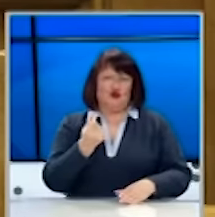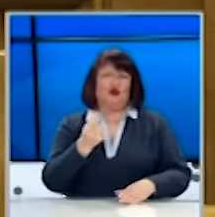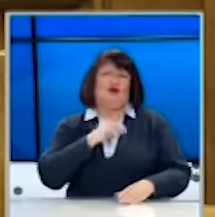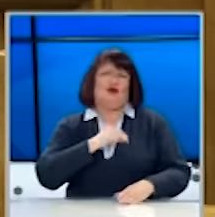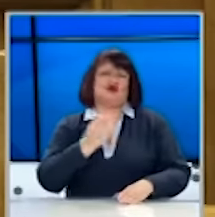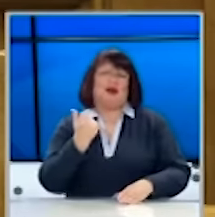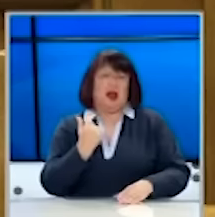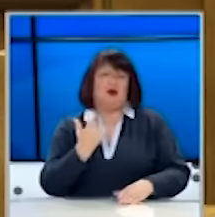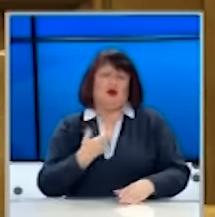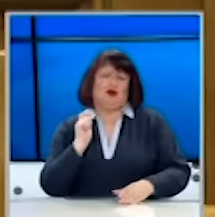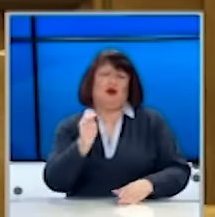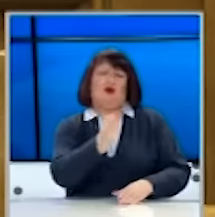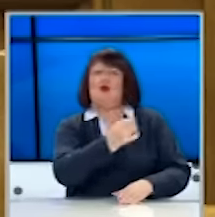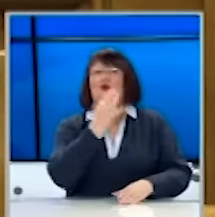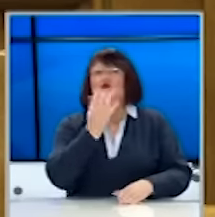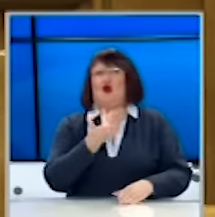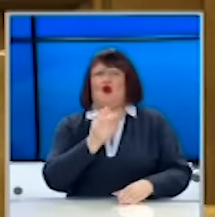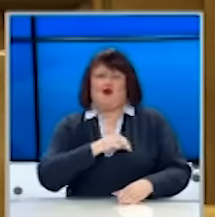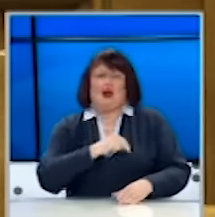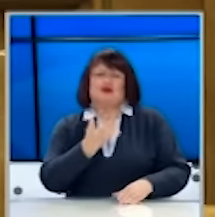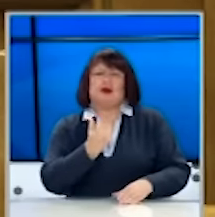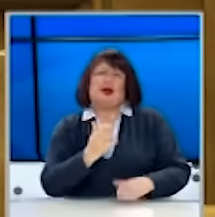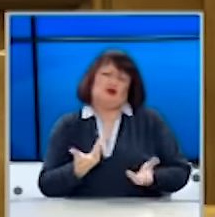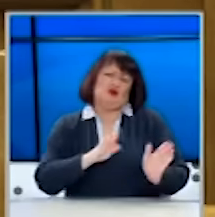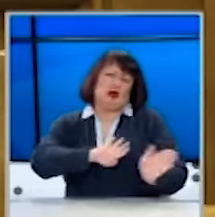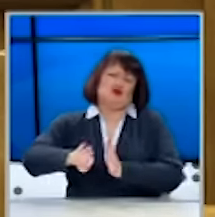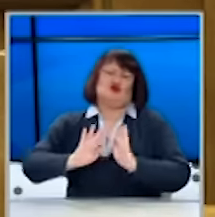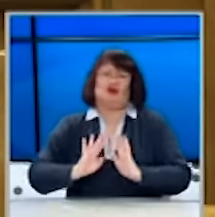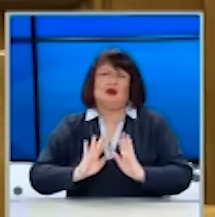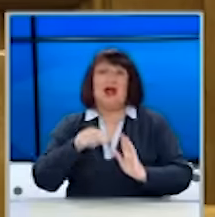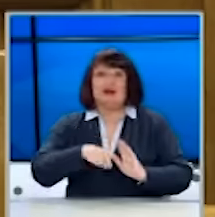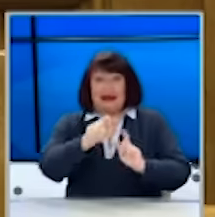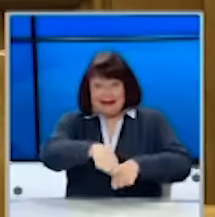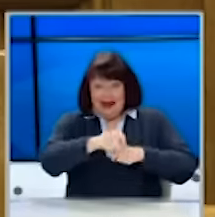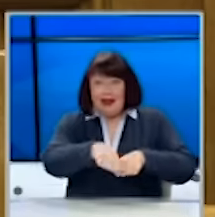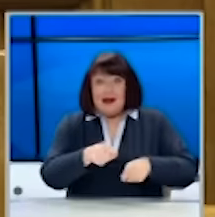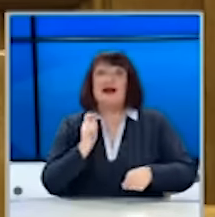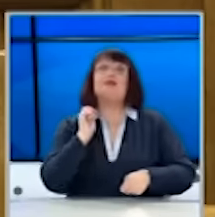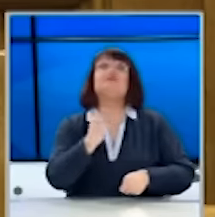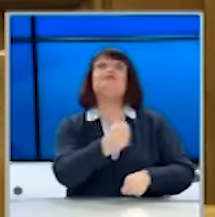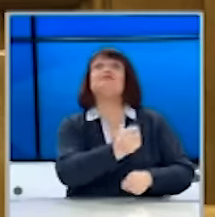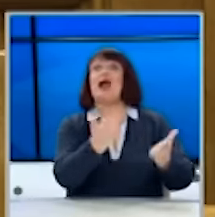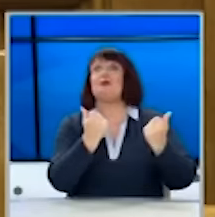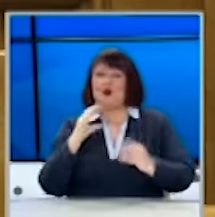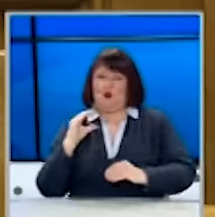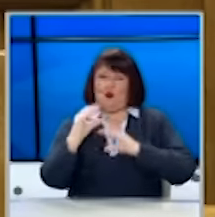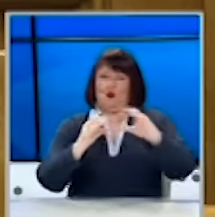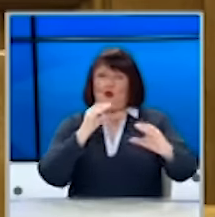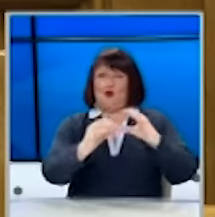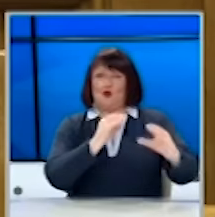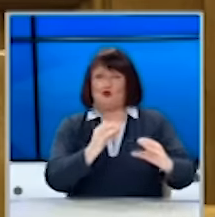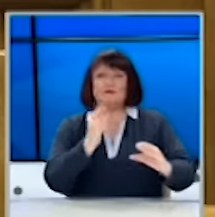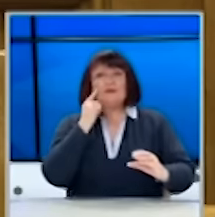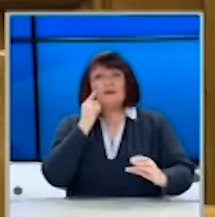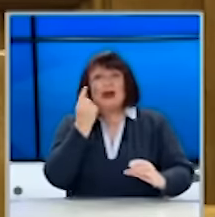όφελος, δηλαδή οικονομικό κέρδος για κάποιους. Γιατί έτσι μετράτε μόνο εσείς το όφελος, με το τι και πόσα θα βάλουν